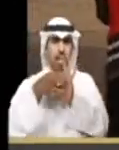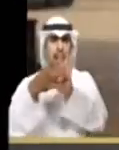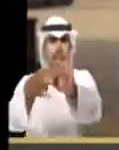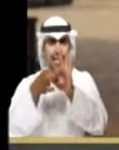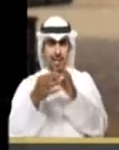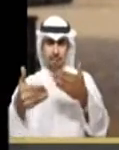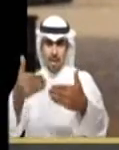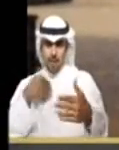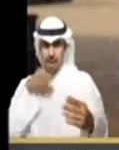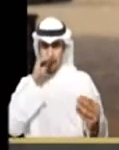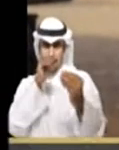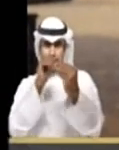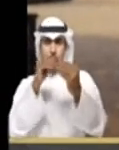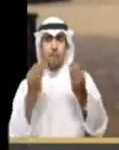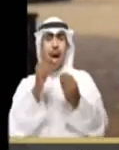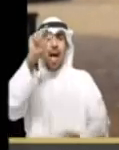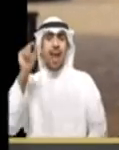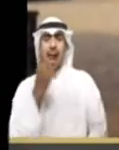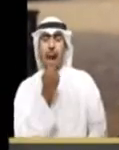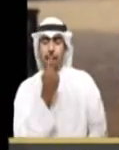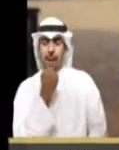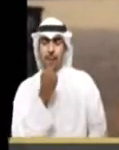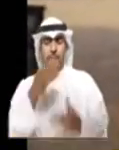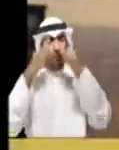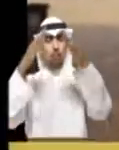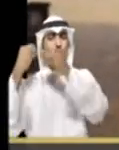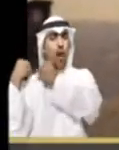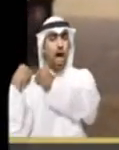العراقي. جمعية الهلال الأحمر الكويتي مشكورين على جهودهم المبذولة.